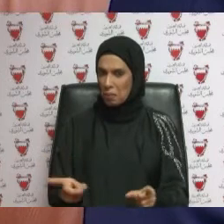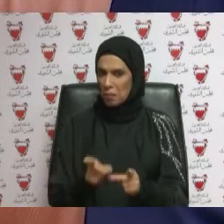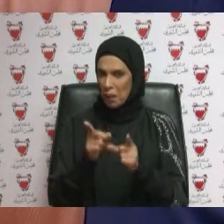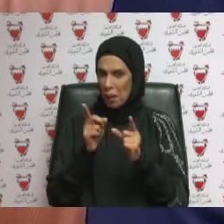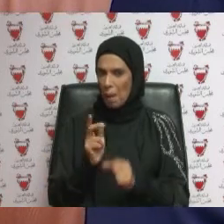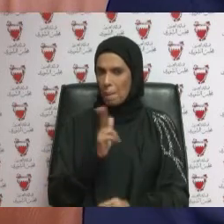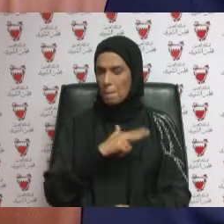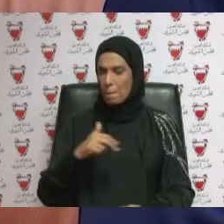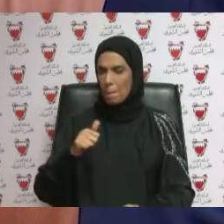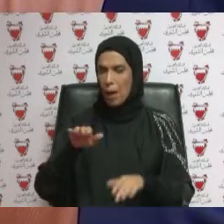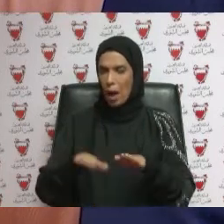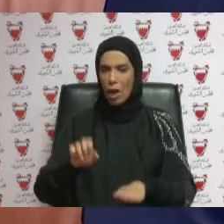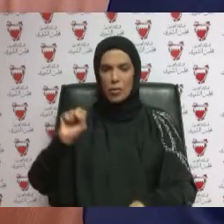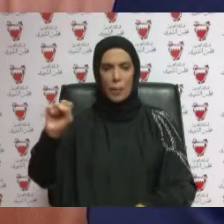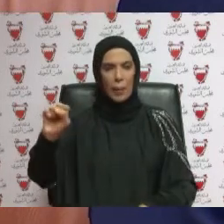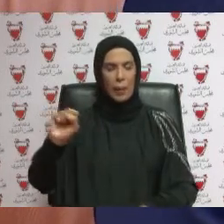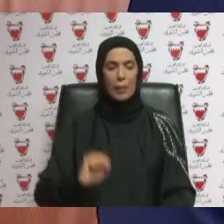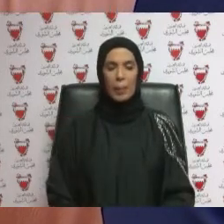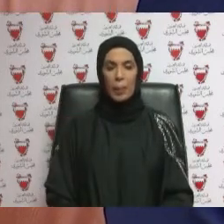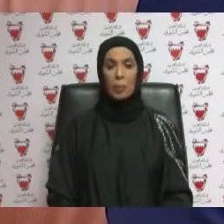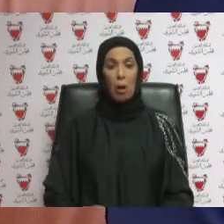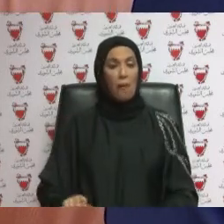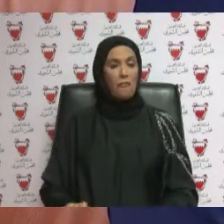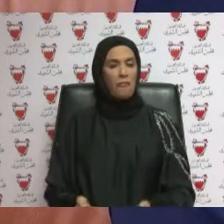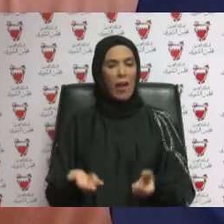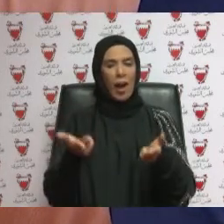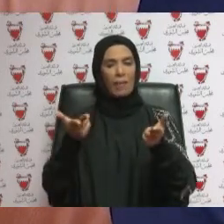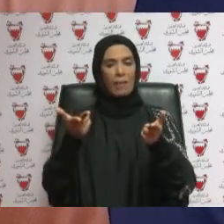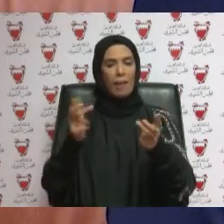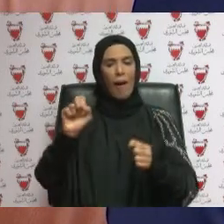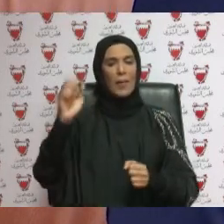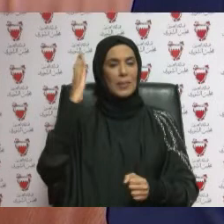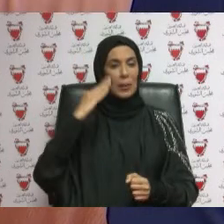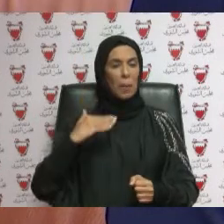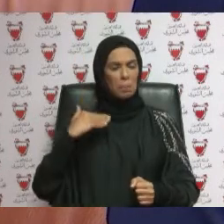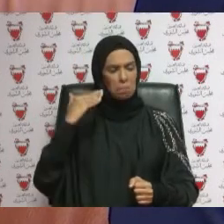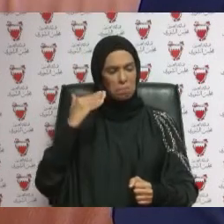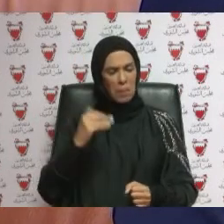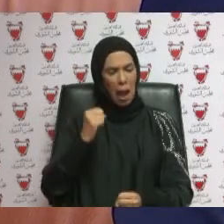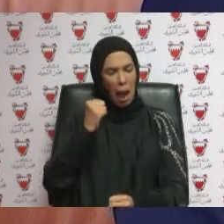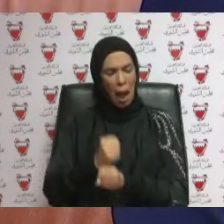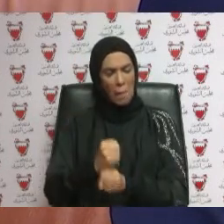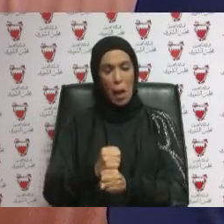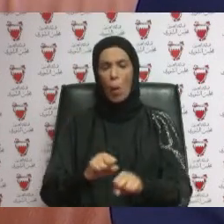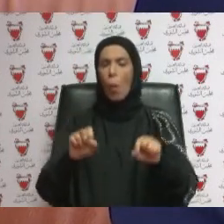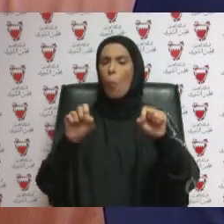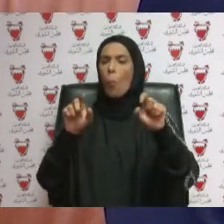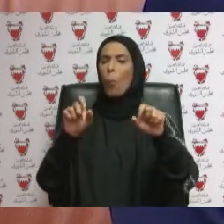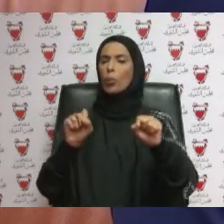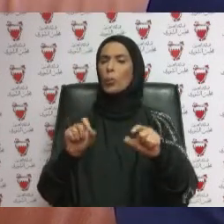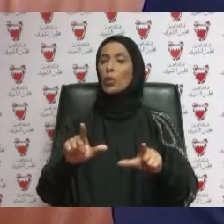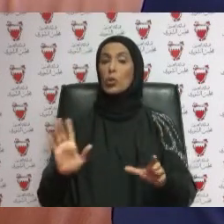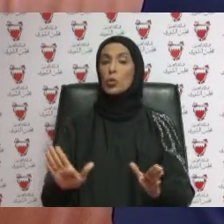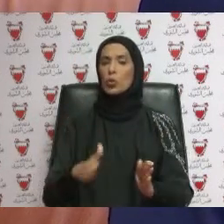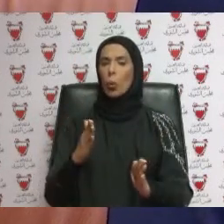تكون معنية بشؤون المرأة، وهذا اللي احنا نفخر فيه ان هم قاعدين فعلا يساعدونا في كيفية نصنع